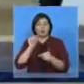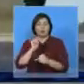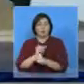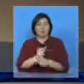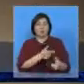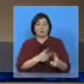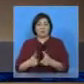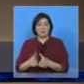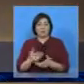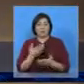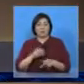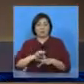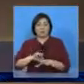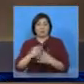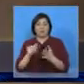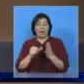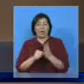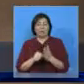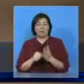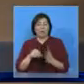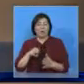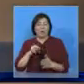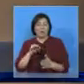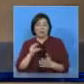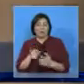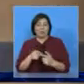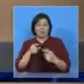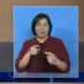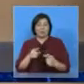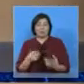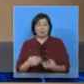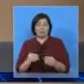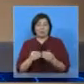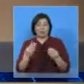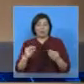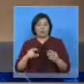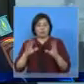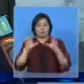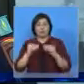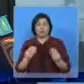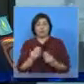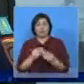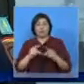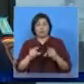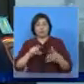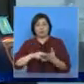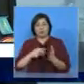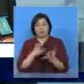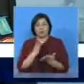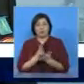дайындыққа көшті. Облыс бойынша 6000 шақырым жер жыртылды. 13 өрт сөндіру бекетін құру жоспарда тұр. Азаматтық